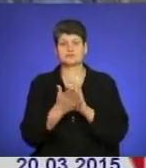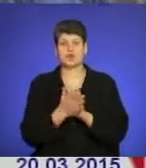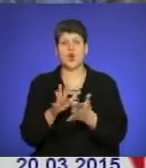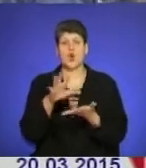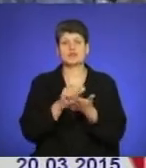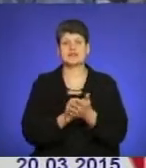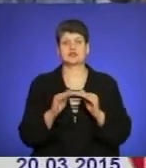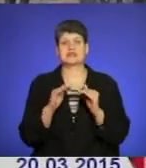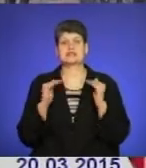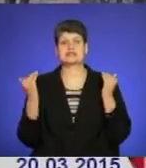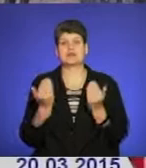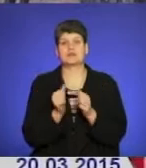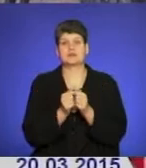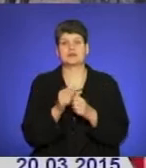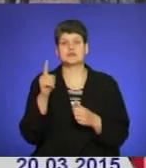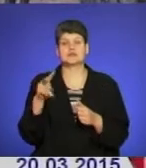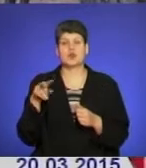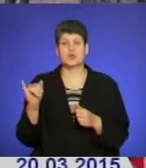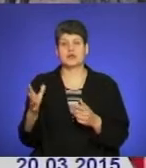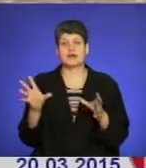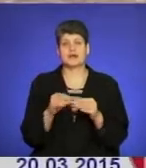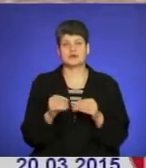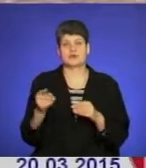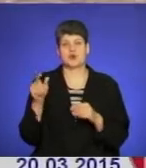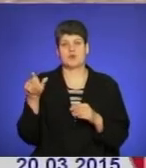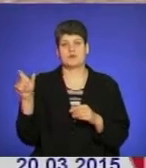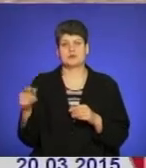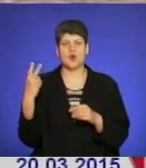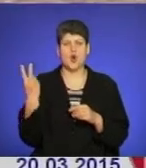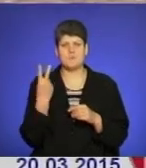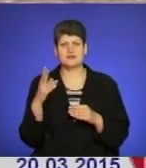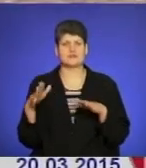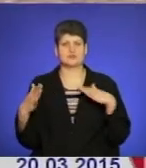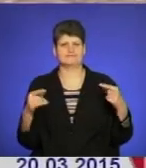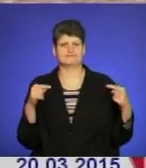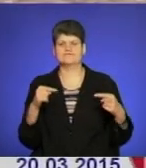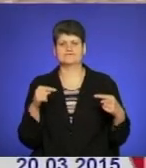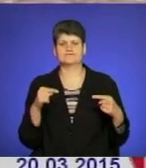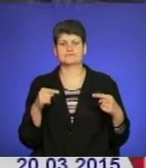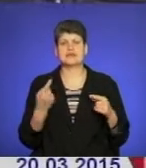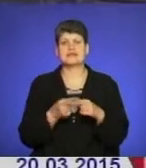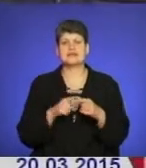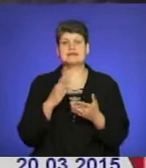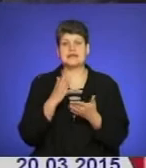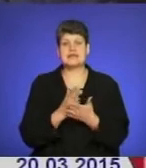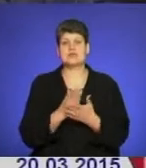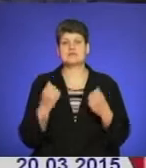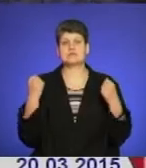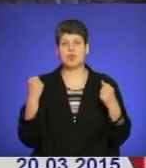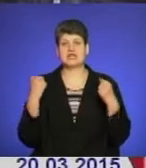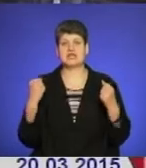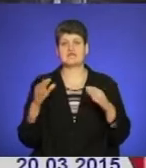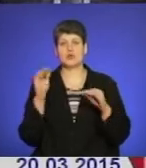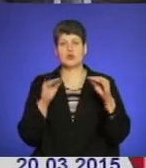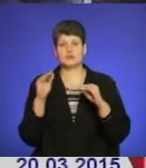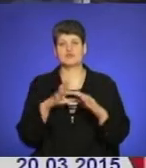орендатор стадіону, що по вулиці Злуки, із тернополянами. Обидві сторони категоричні. Це є спортивний комплекс, який складався